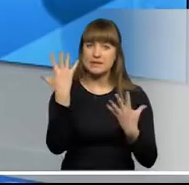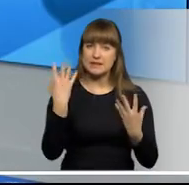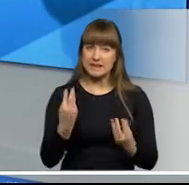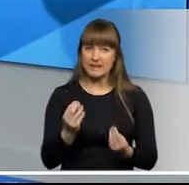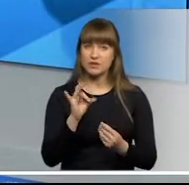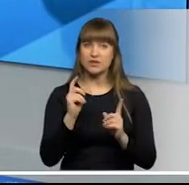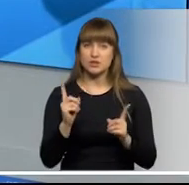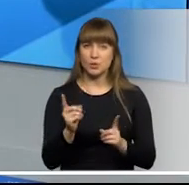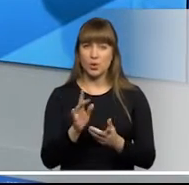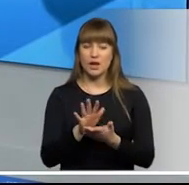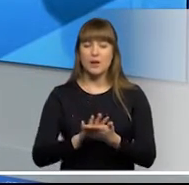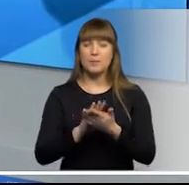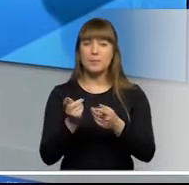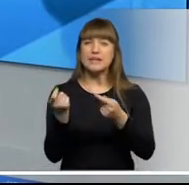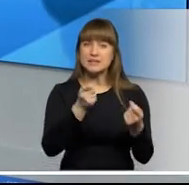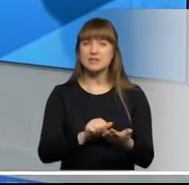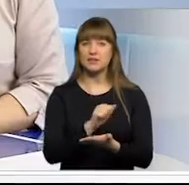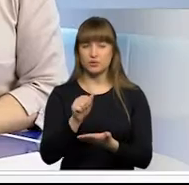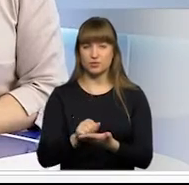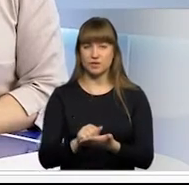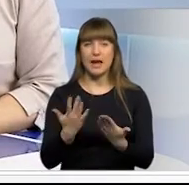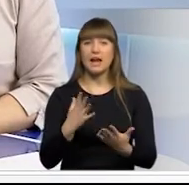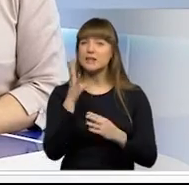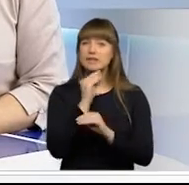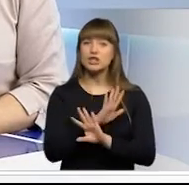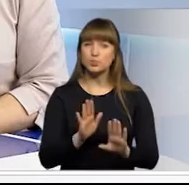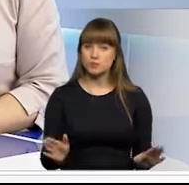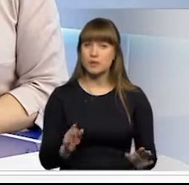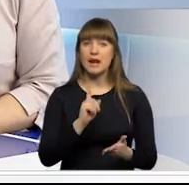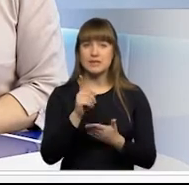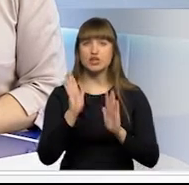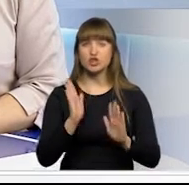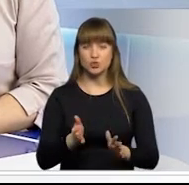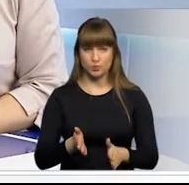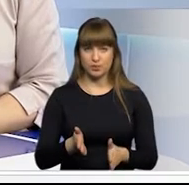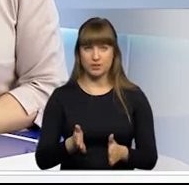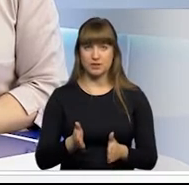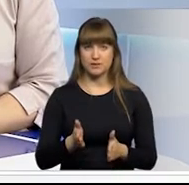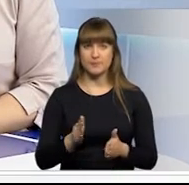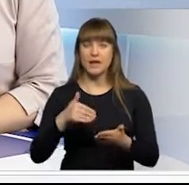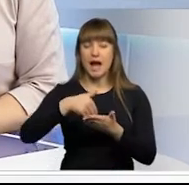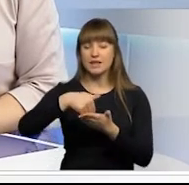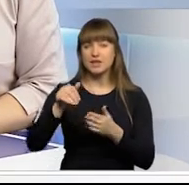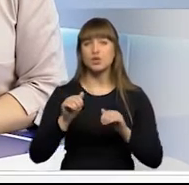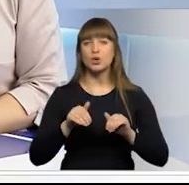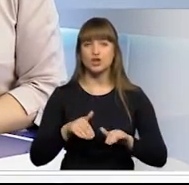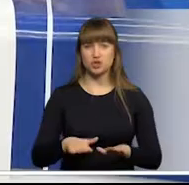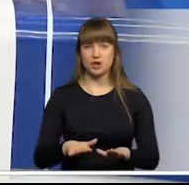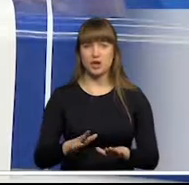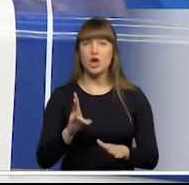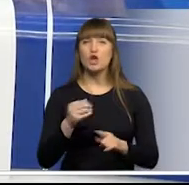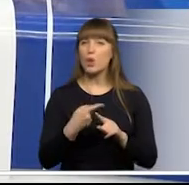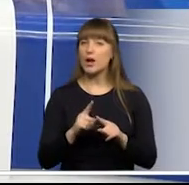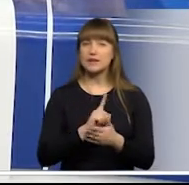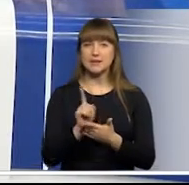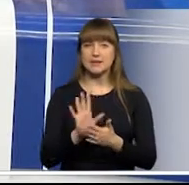5-дневный срок? Значит, будет вынесен отказное решение, но это не значит, что мама больше не может обращаться. Но тогда все заново,